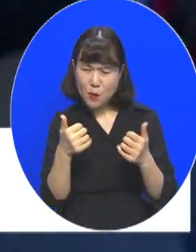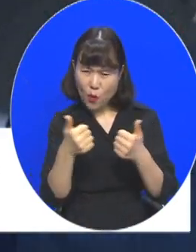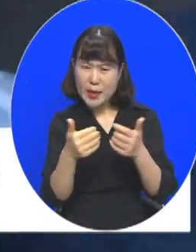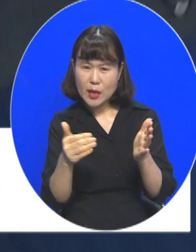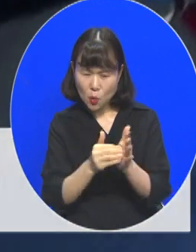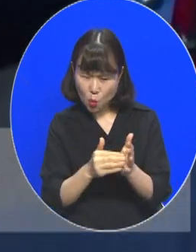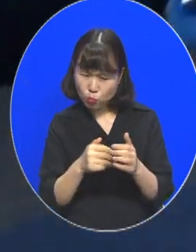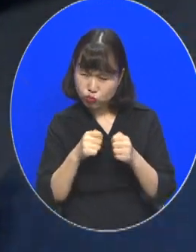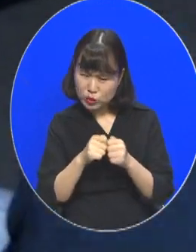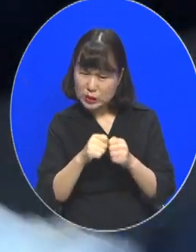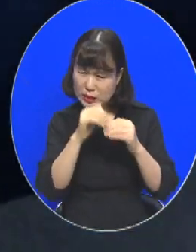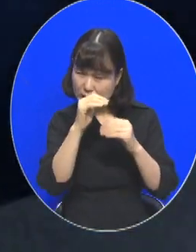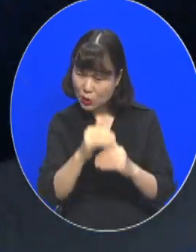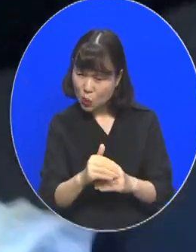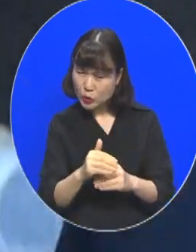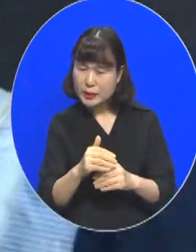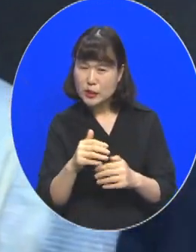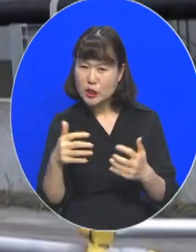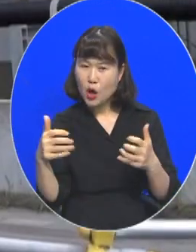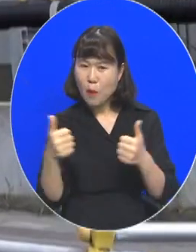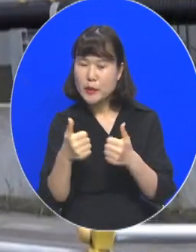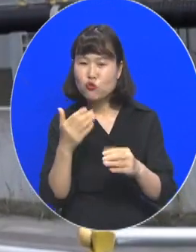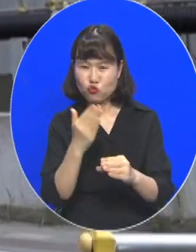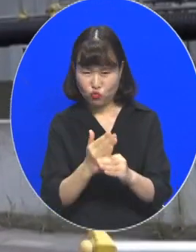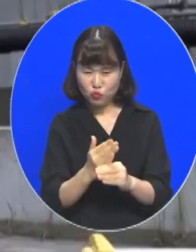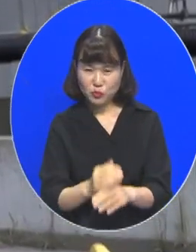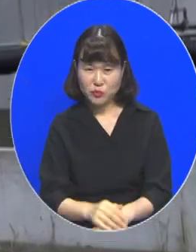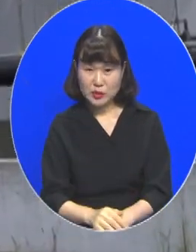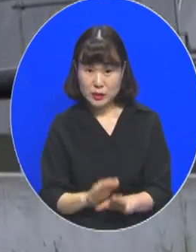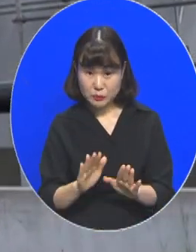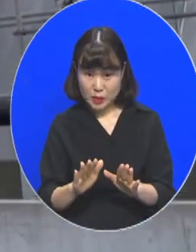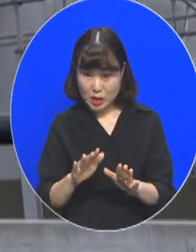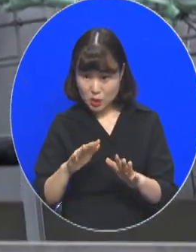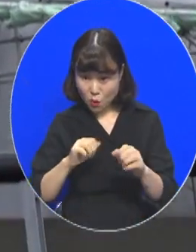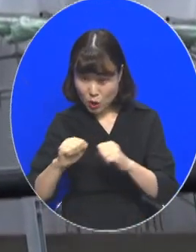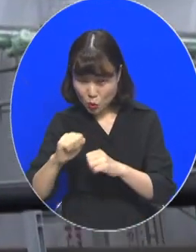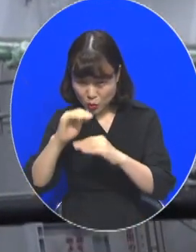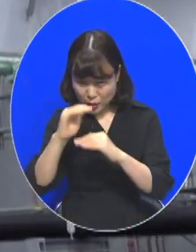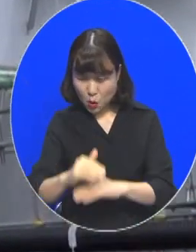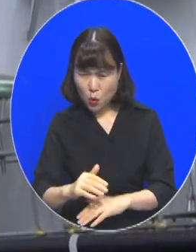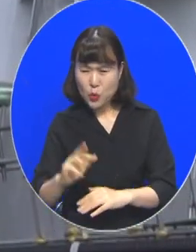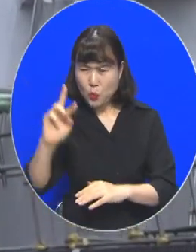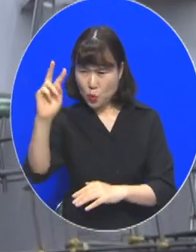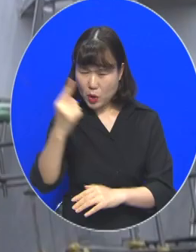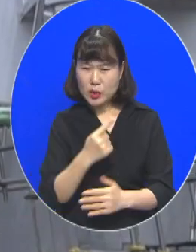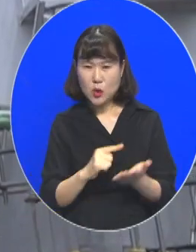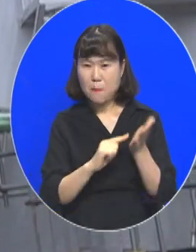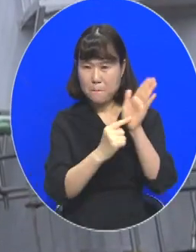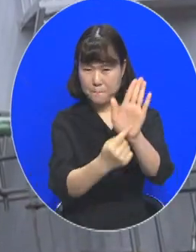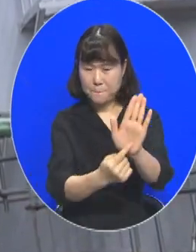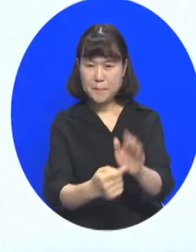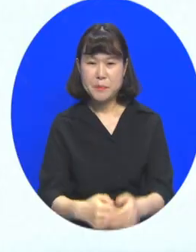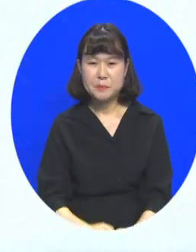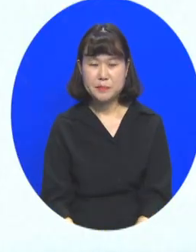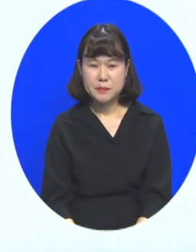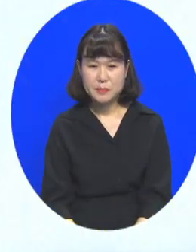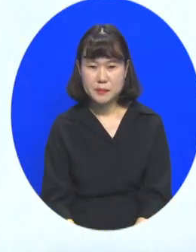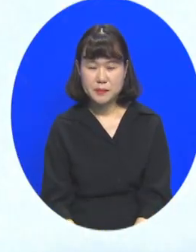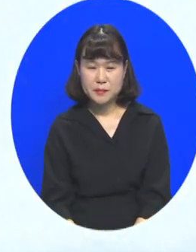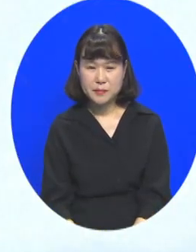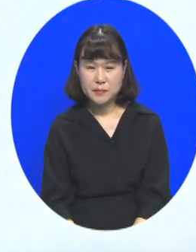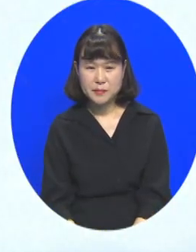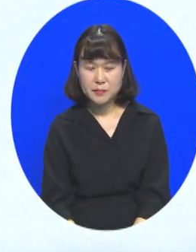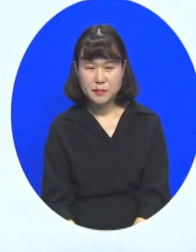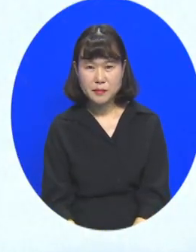내용과 체류기간 등은 협의하고 있습니다 이들의 현지 활동 내용은 사후 보고 형식으로 설명됩니다 KTV